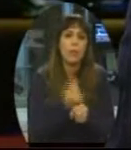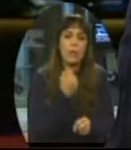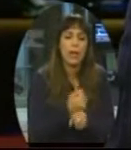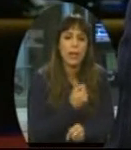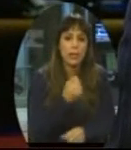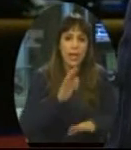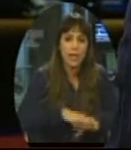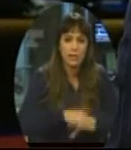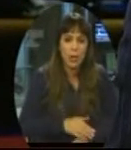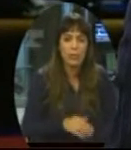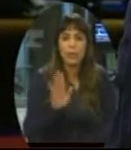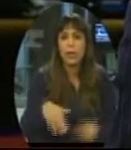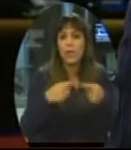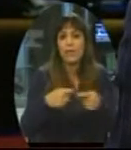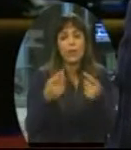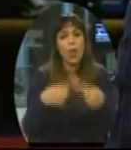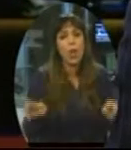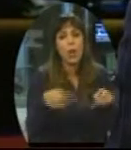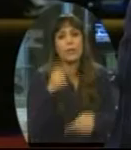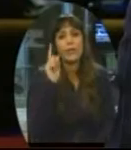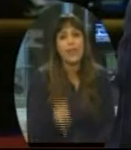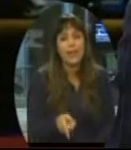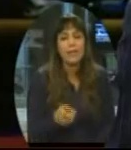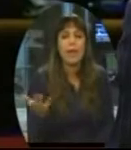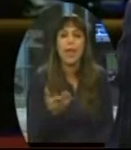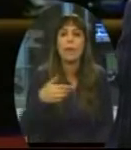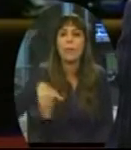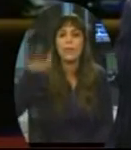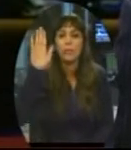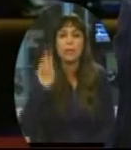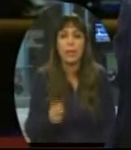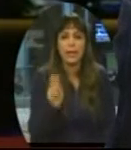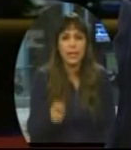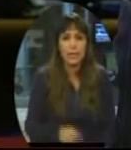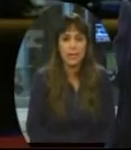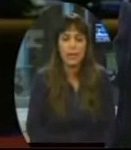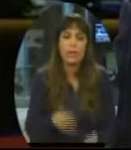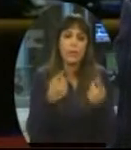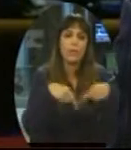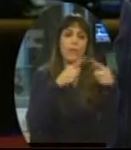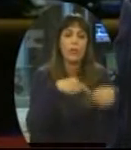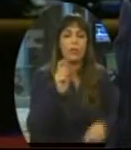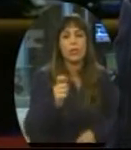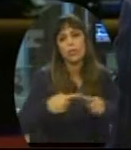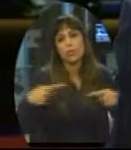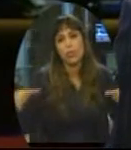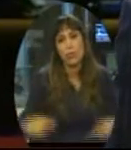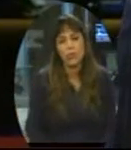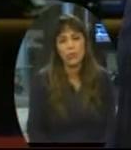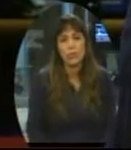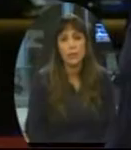חברי כנסת לא יוכלו להתחייב בפני לוביסטים כיצד יצביעו במליאת הכנסת ובוועדות הכנסת השונות. האם הכללים